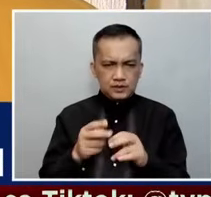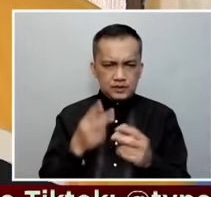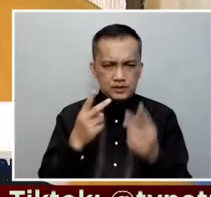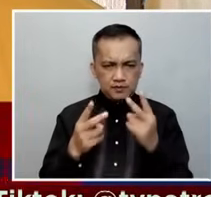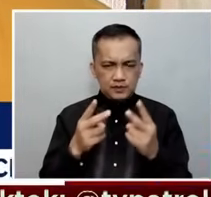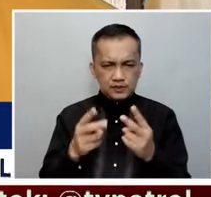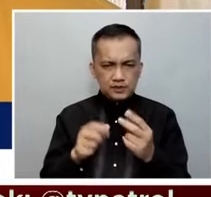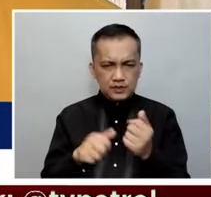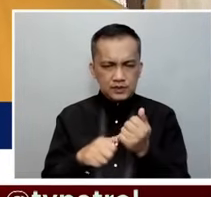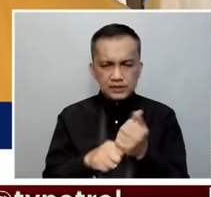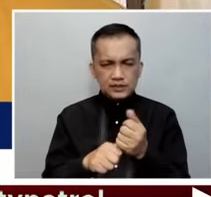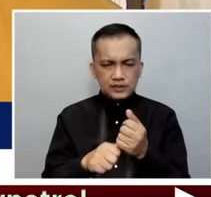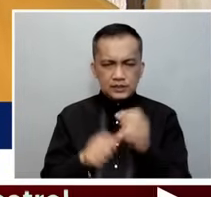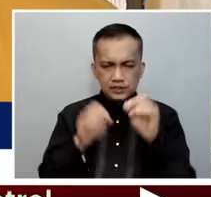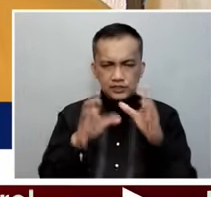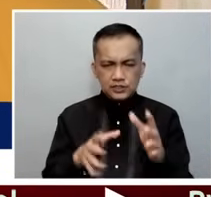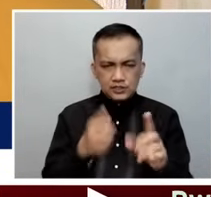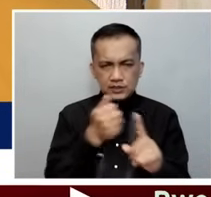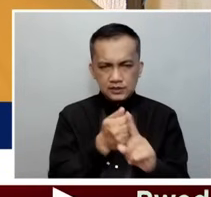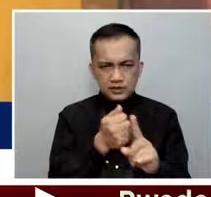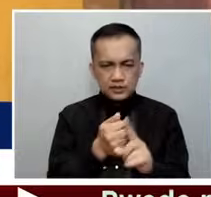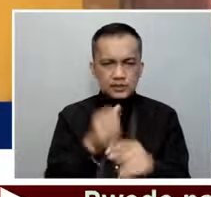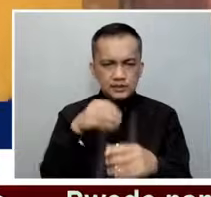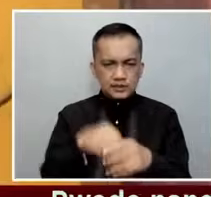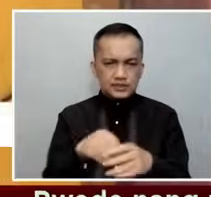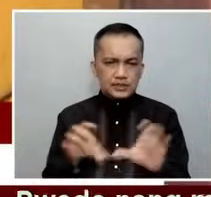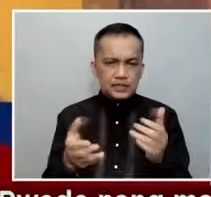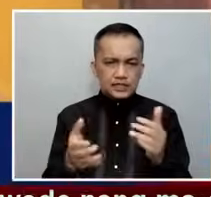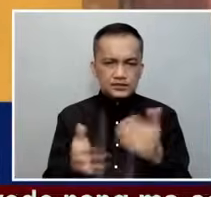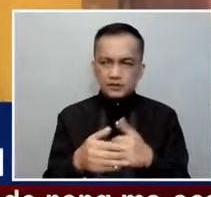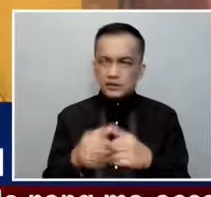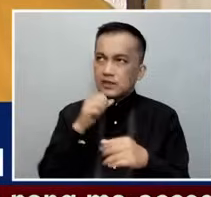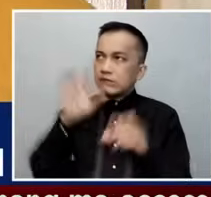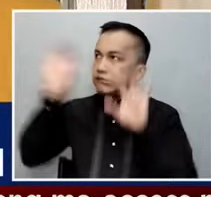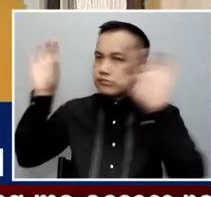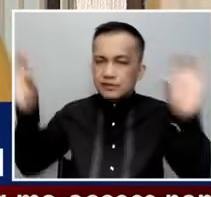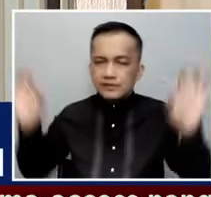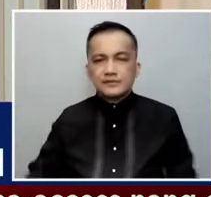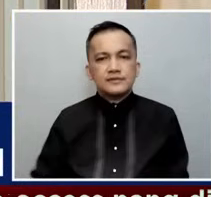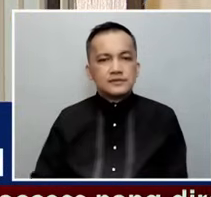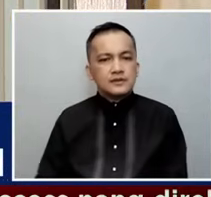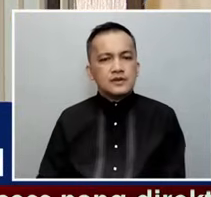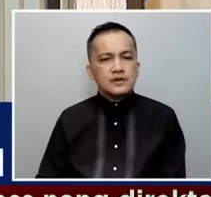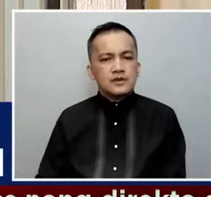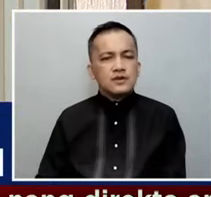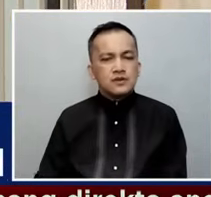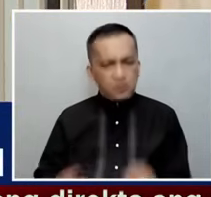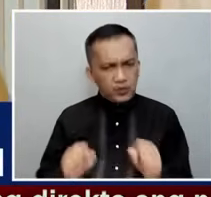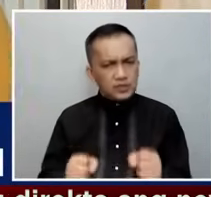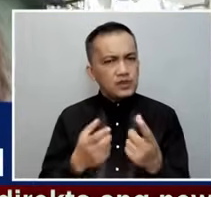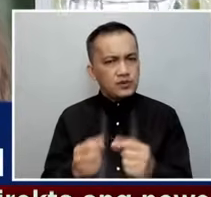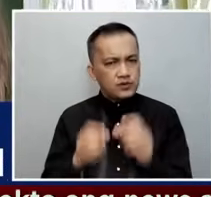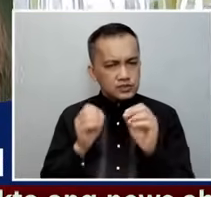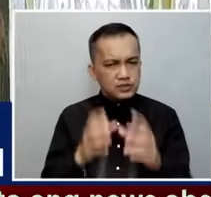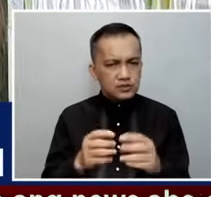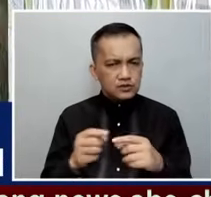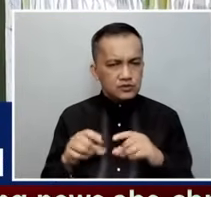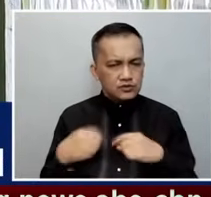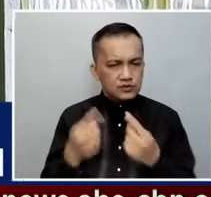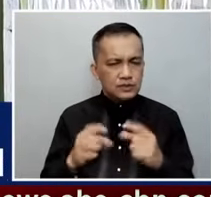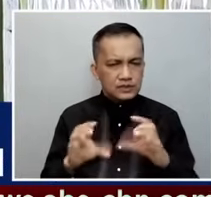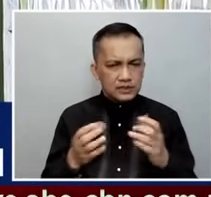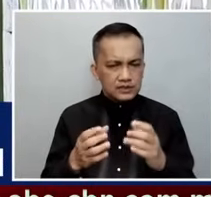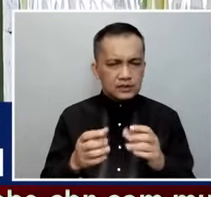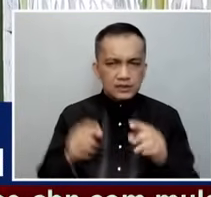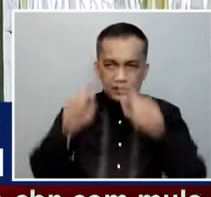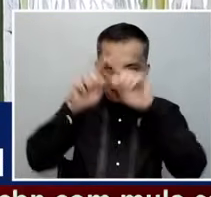teacher herself or himself sa loob ng classroom, hindi yung mga visual aids. Pwede namang gawin yun yung teacher during the class. Yung mga